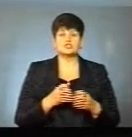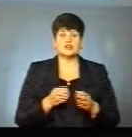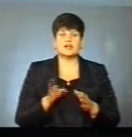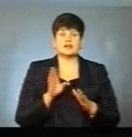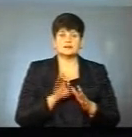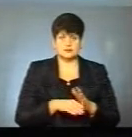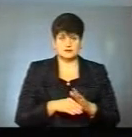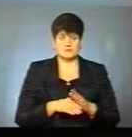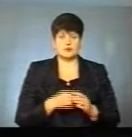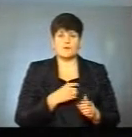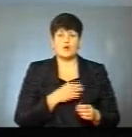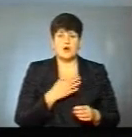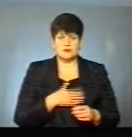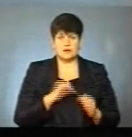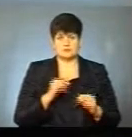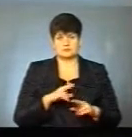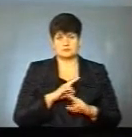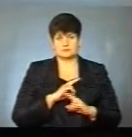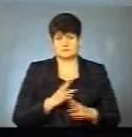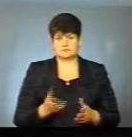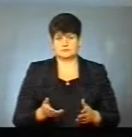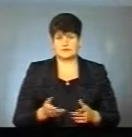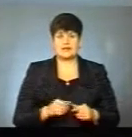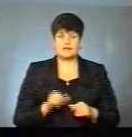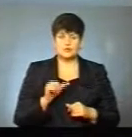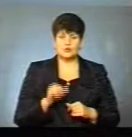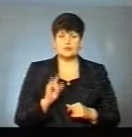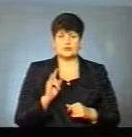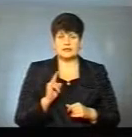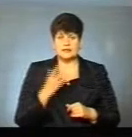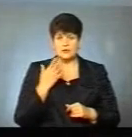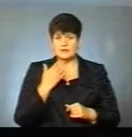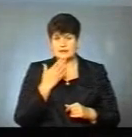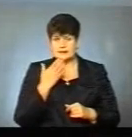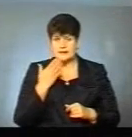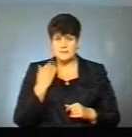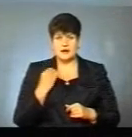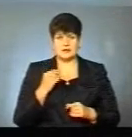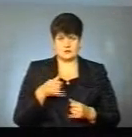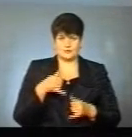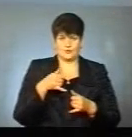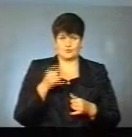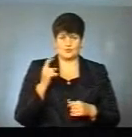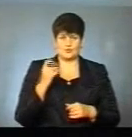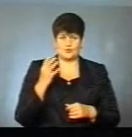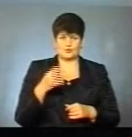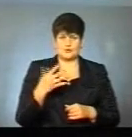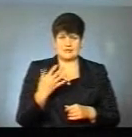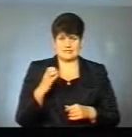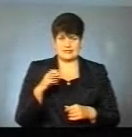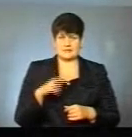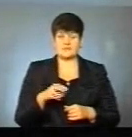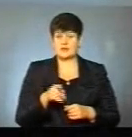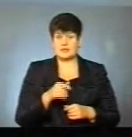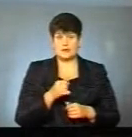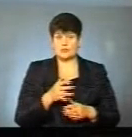як максимум взагалі може бути летальний випадок. Окрім цього, дитина, коли не має відповідного зросту, оцих 145 см, вона не